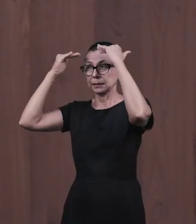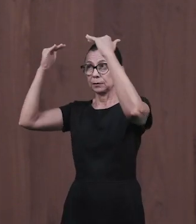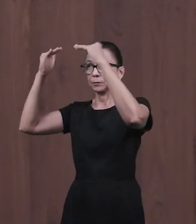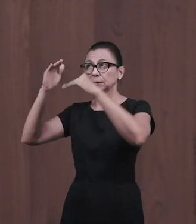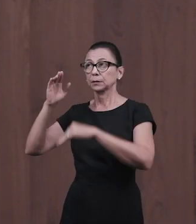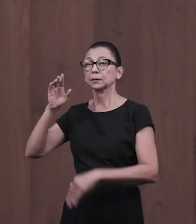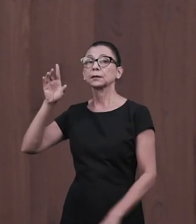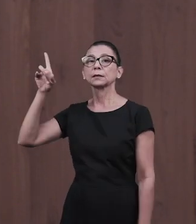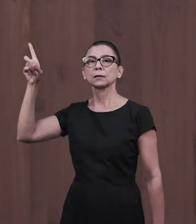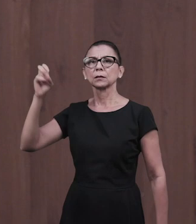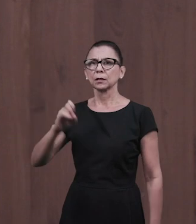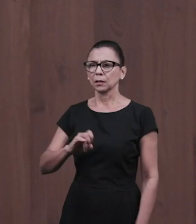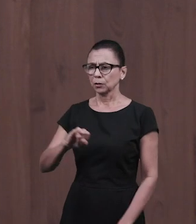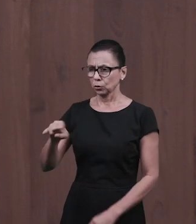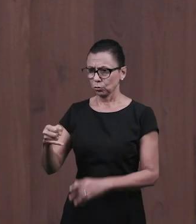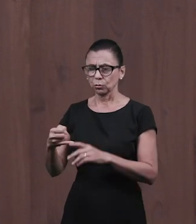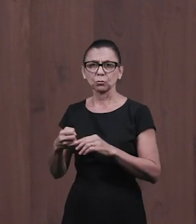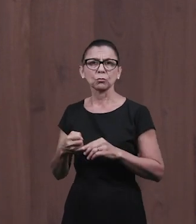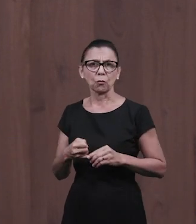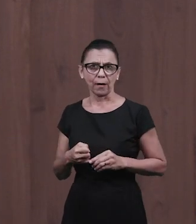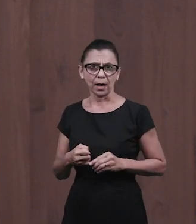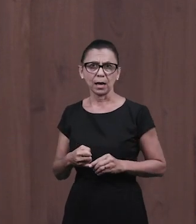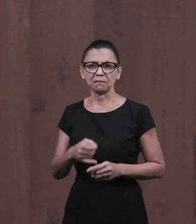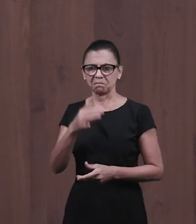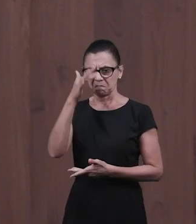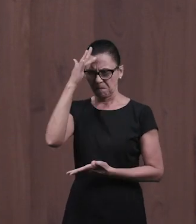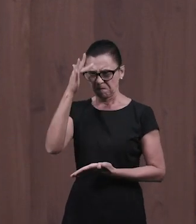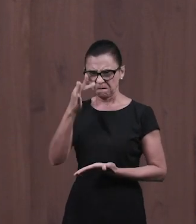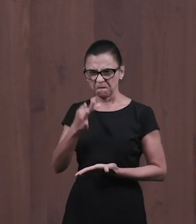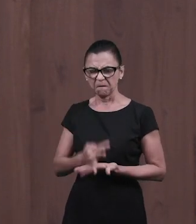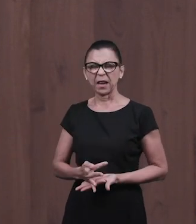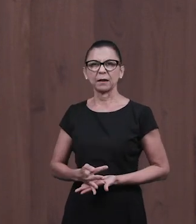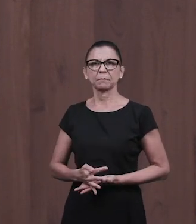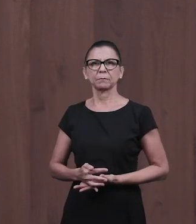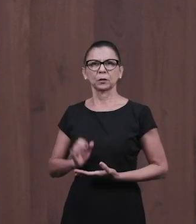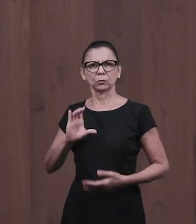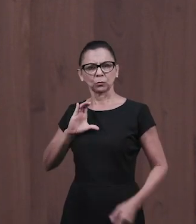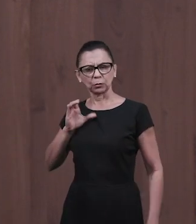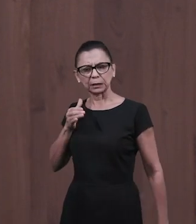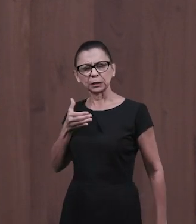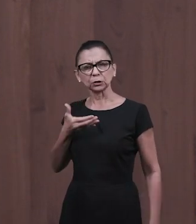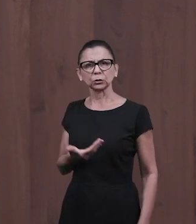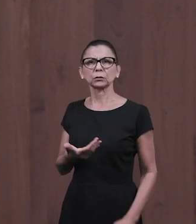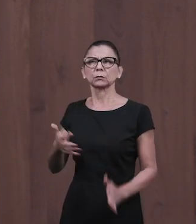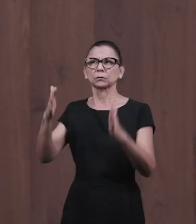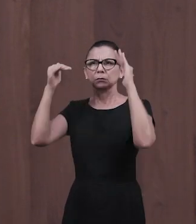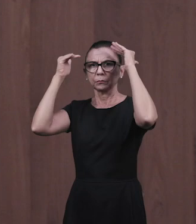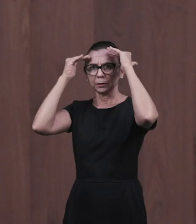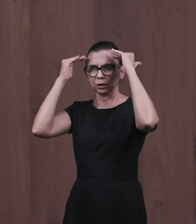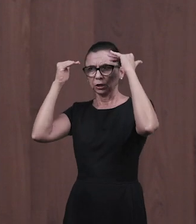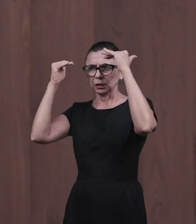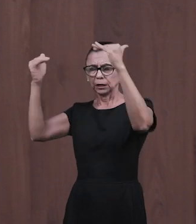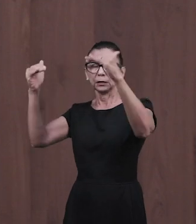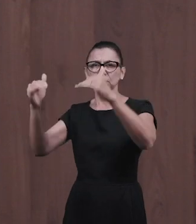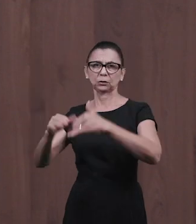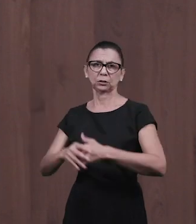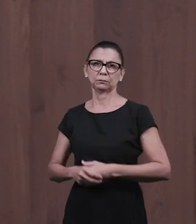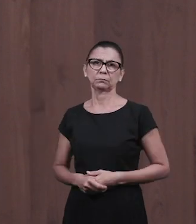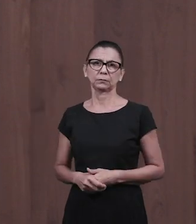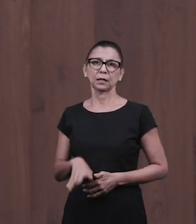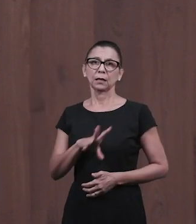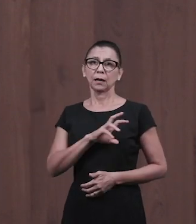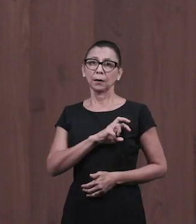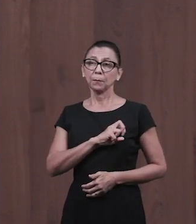Il aimait Dieu. Il était un serviteur vaillant et obéissant. Il aimait les enseignements du Seigneur. Que